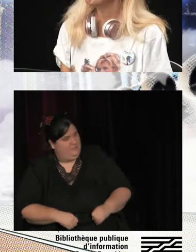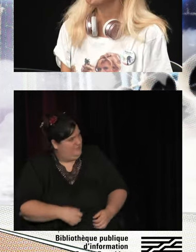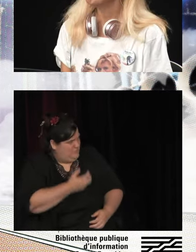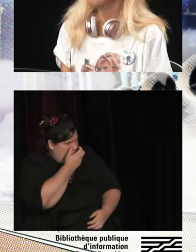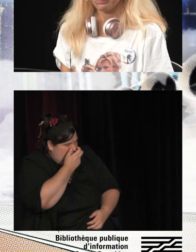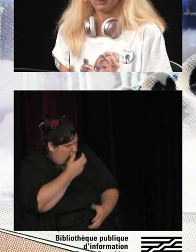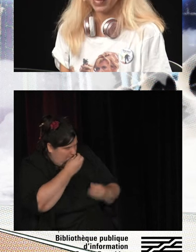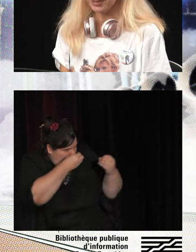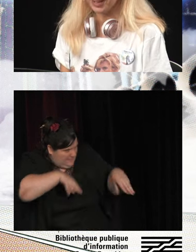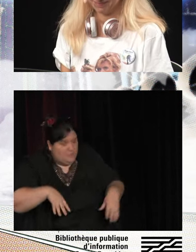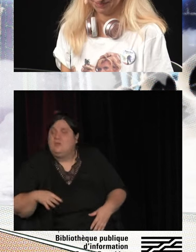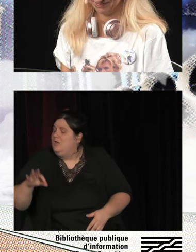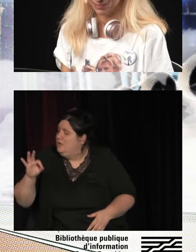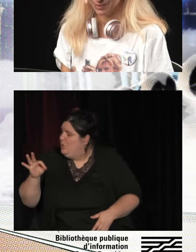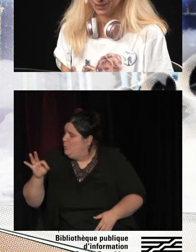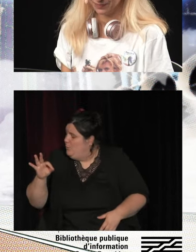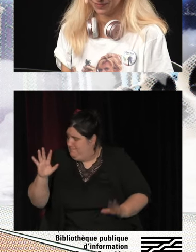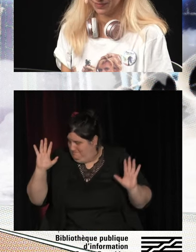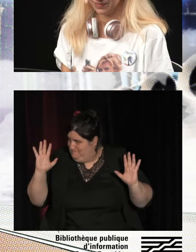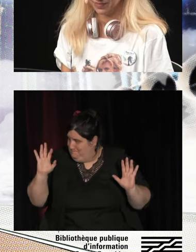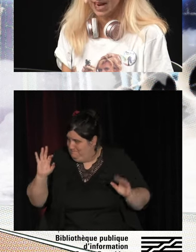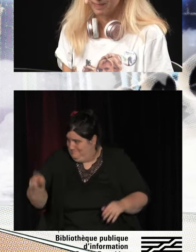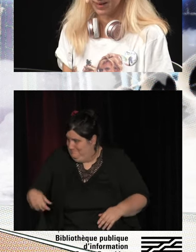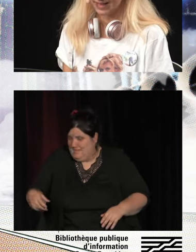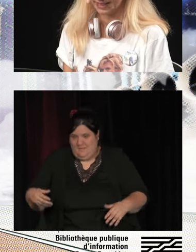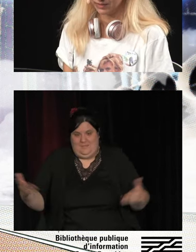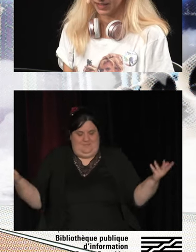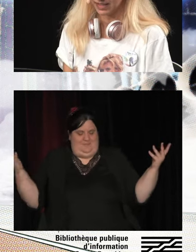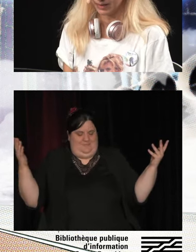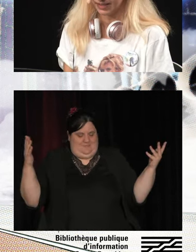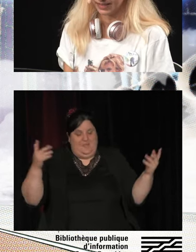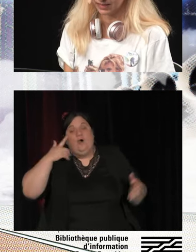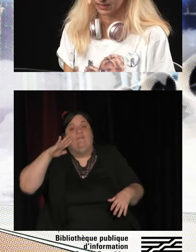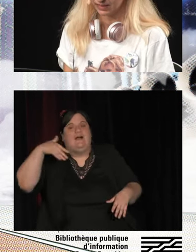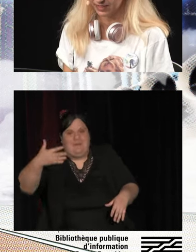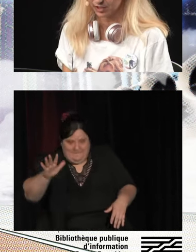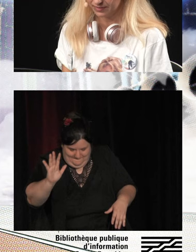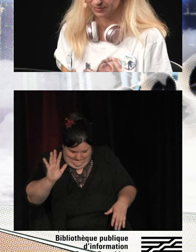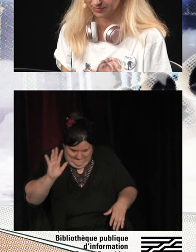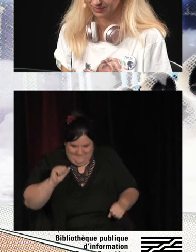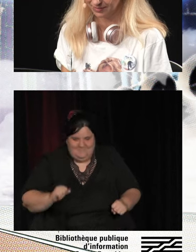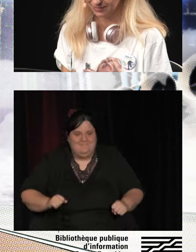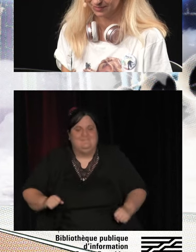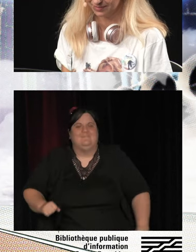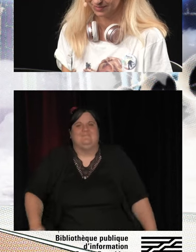Oui. Oui, oui, absolument. Hop là, on verra ça après. Oh la vache.